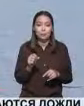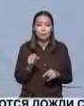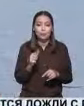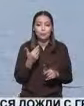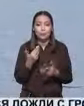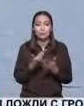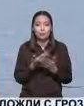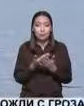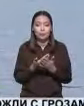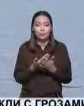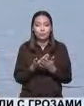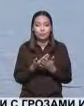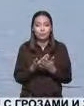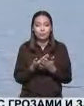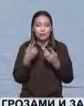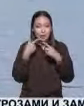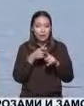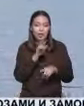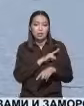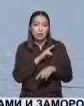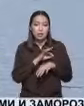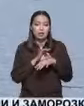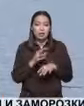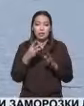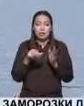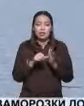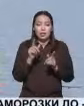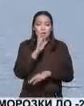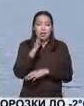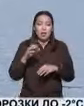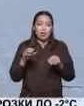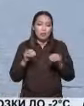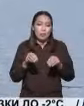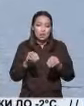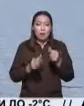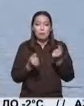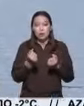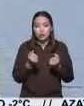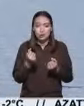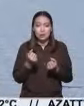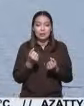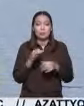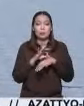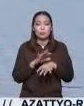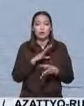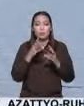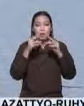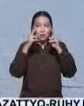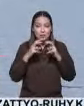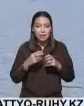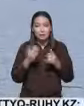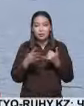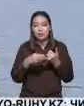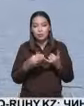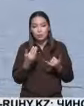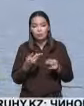Приобрели для механизации работ 36 лесопосадочных машин. Провели обследование земель на